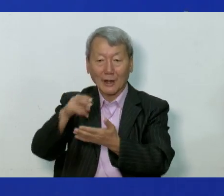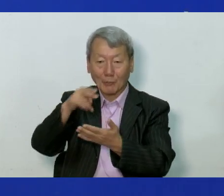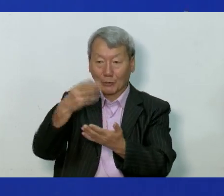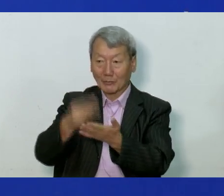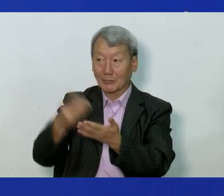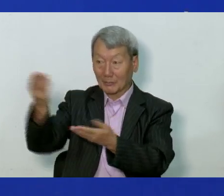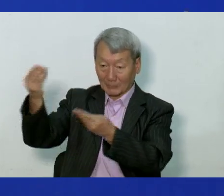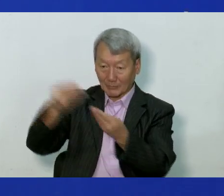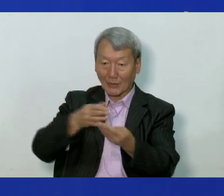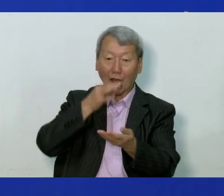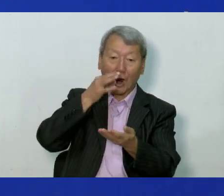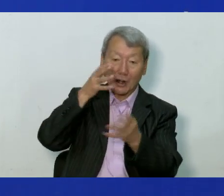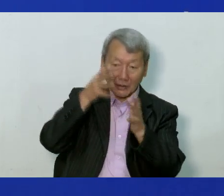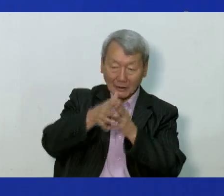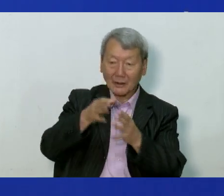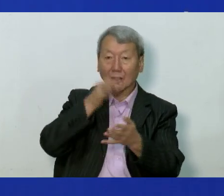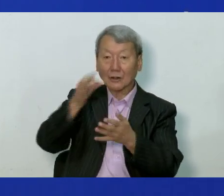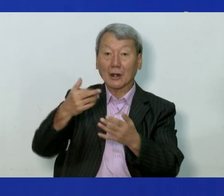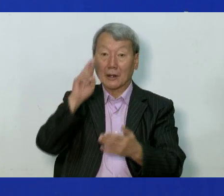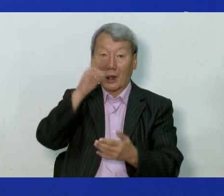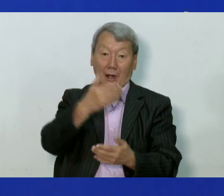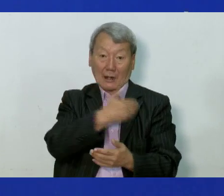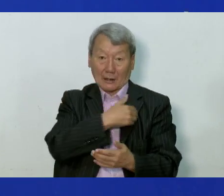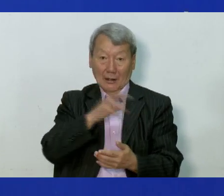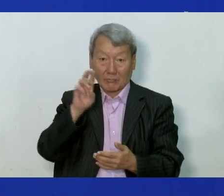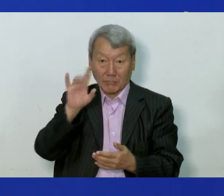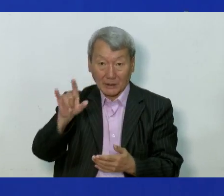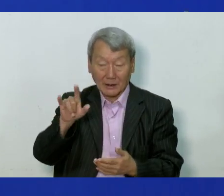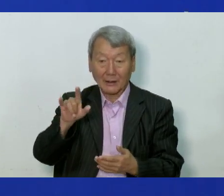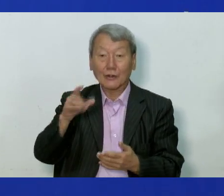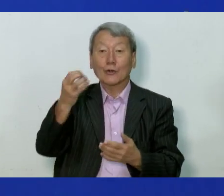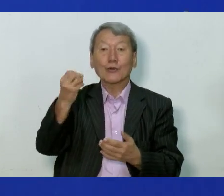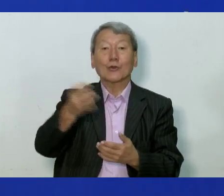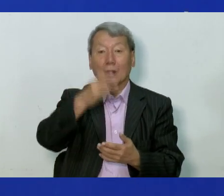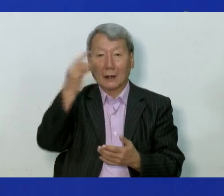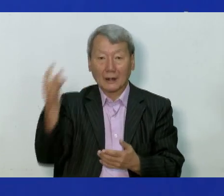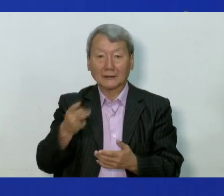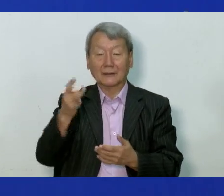этим средствам. Я бы хотела бы еще раз